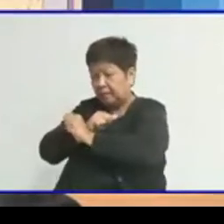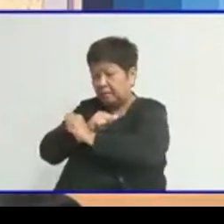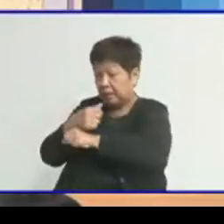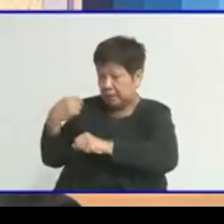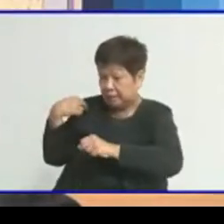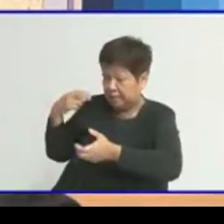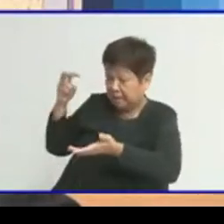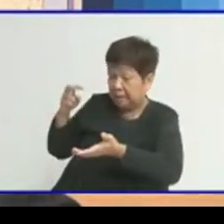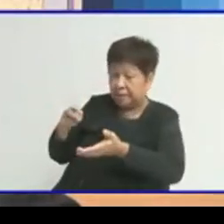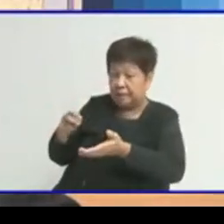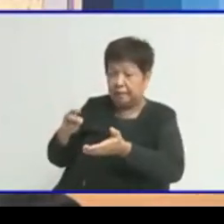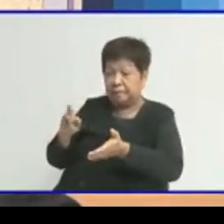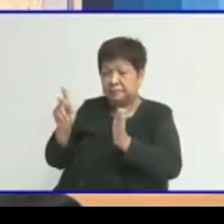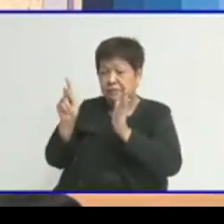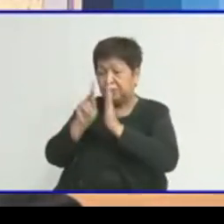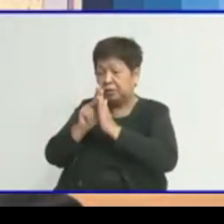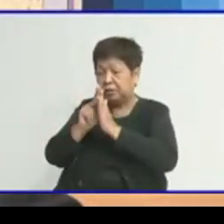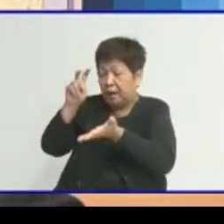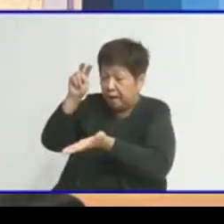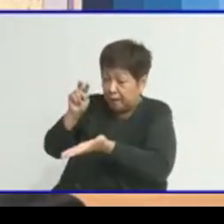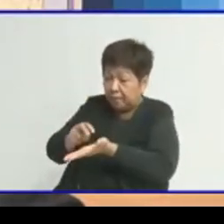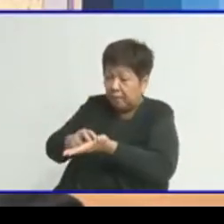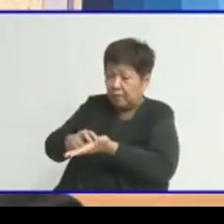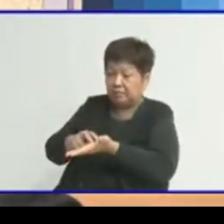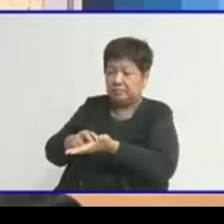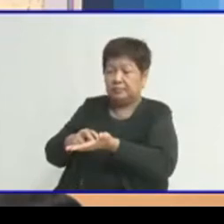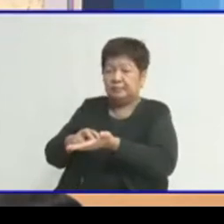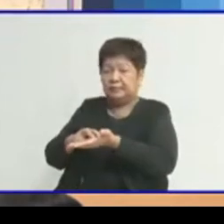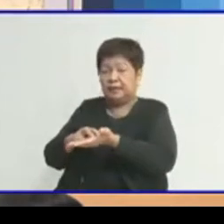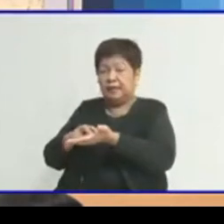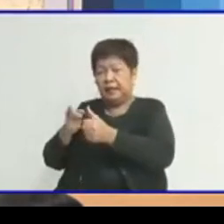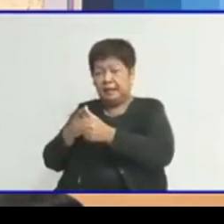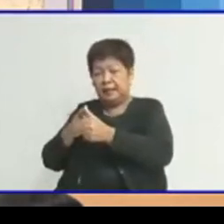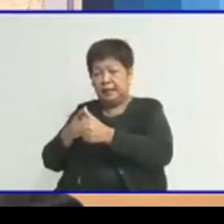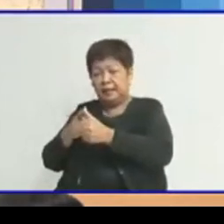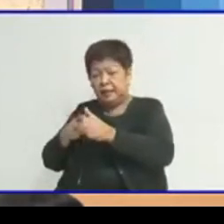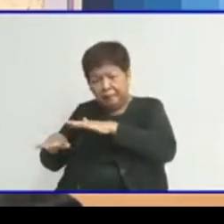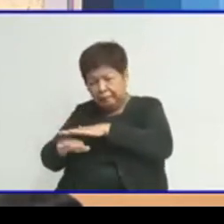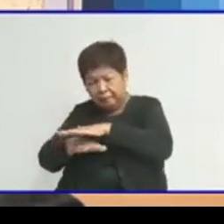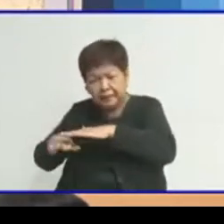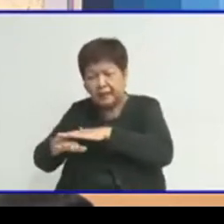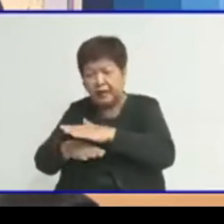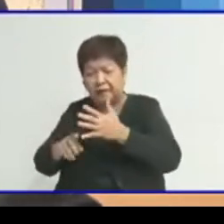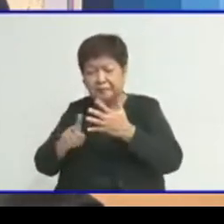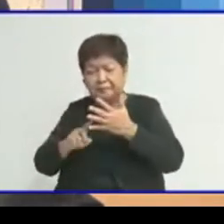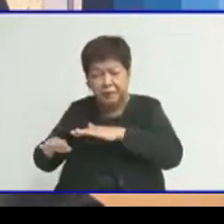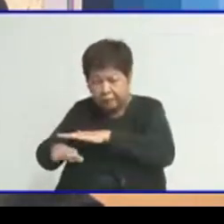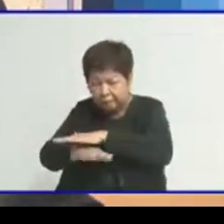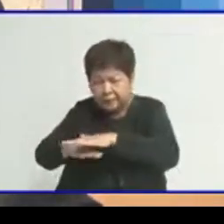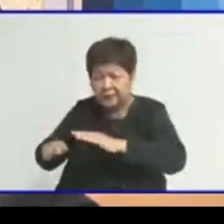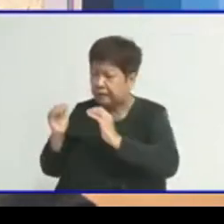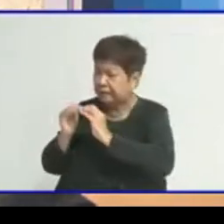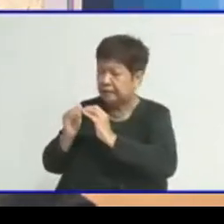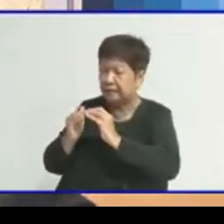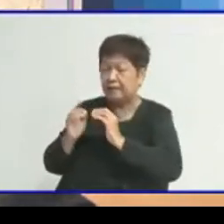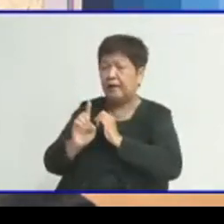ไทยสามารถเข้าถึงสิทธิพื้นฐานต่างๆได ้ นะคะในตัวระเบียบเองก็พูดถึงสิทธิการเข้าถึงการศึกษาสาธารณ